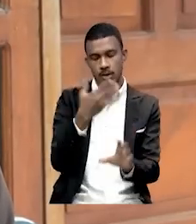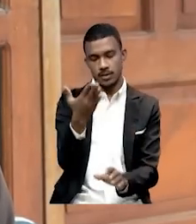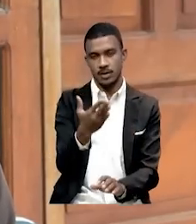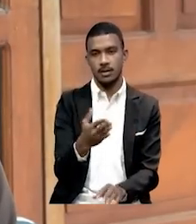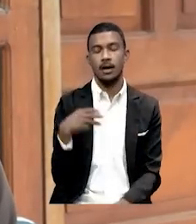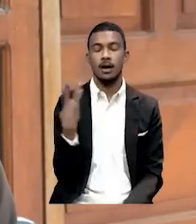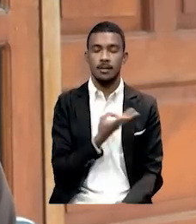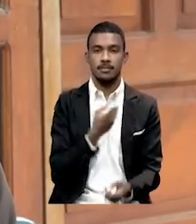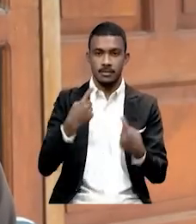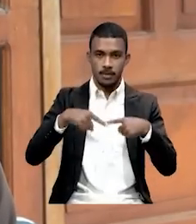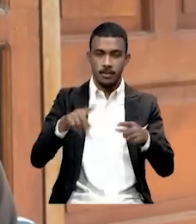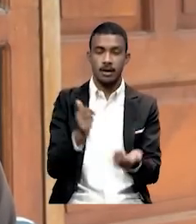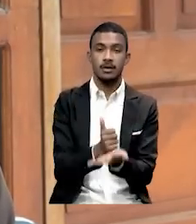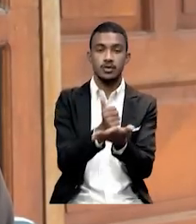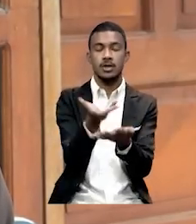Tamba